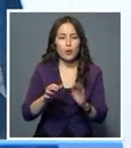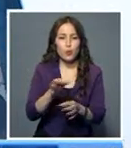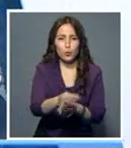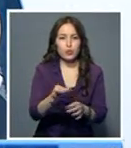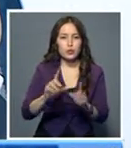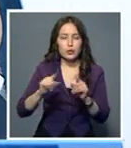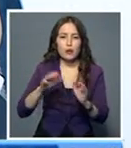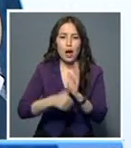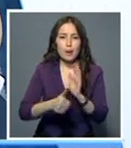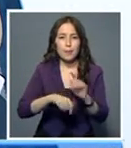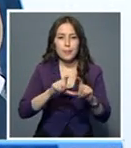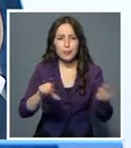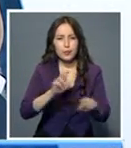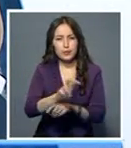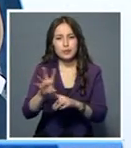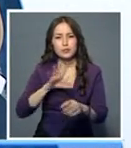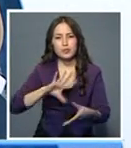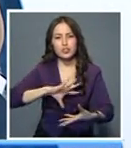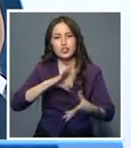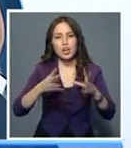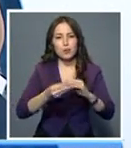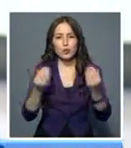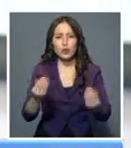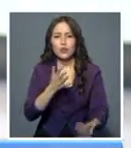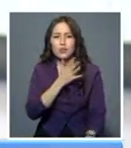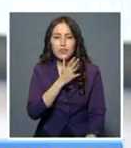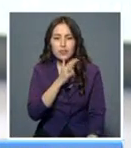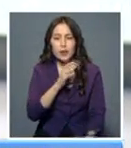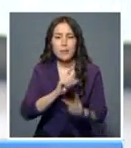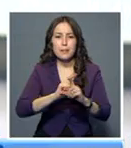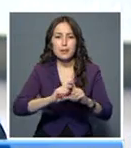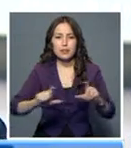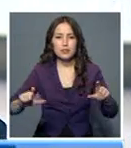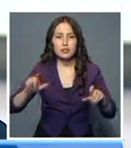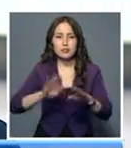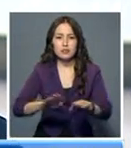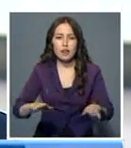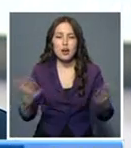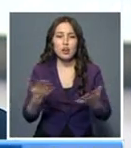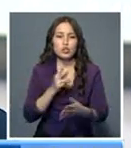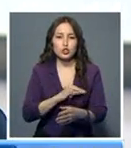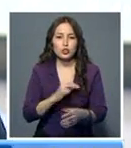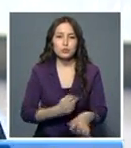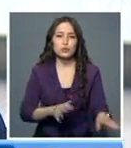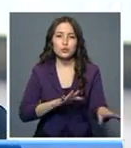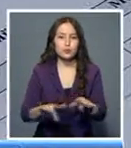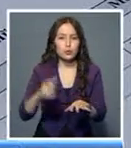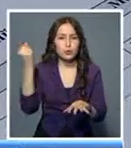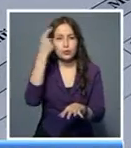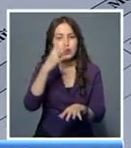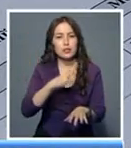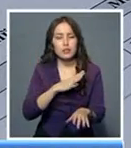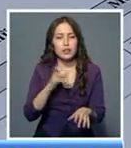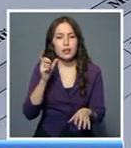шыққан. 7000-дай сауалнама жүргізіп, нәтижесінде дәл бүгінгі күні мектеп жасындағы балалармен қандай жұмыс жүргізіліп жатқанын анықтады. Мәселен,